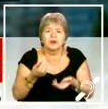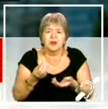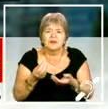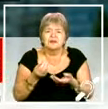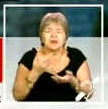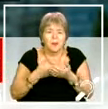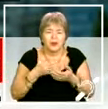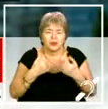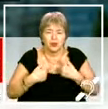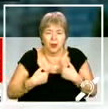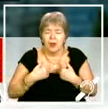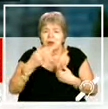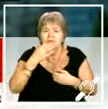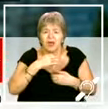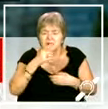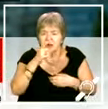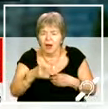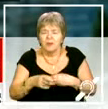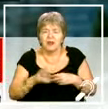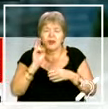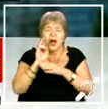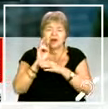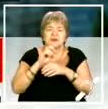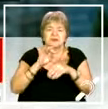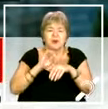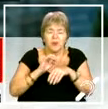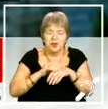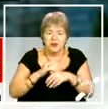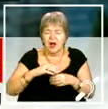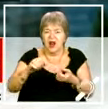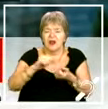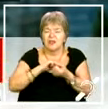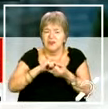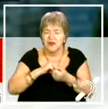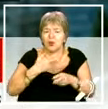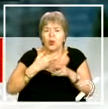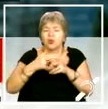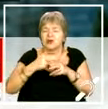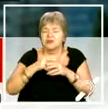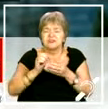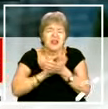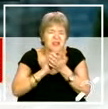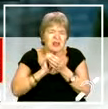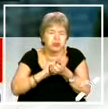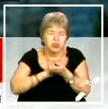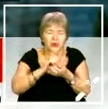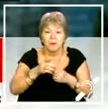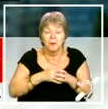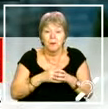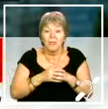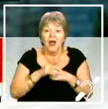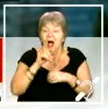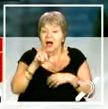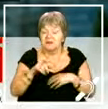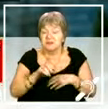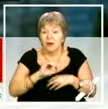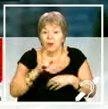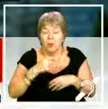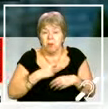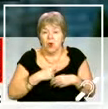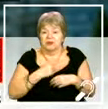cetățeanului, medicamente, îngrijiri medicale sau detergenți și igienă personală. Aici de acele lucruri nu poți să